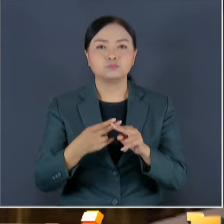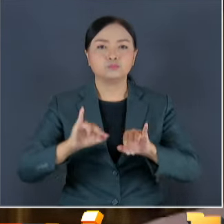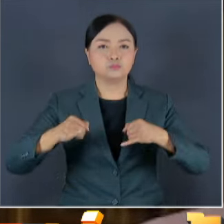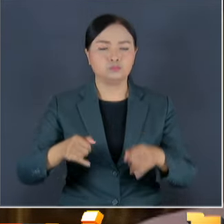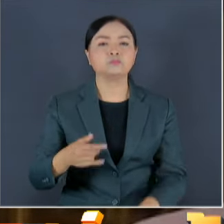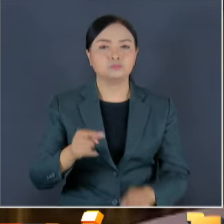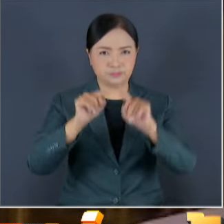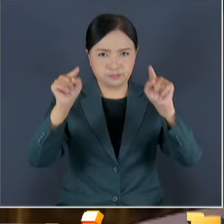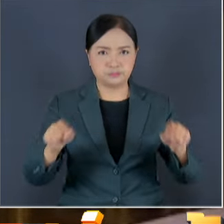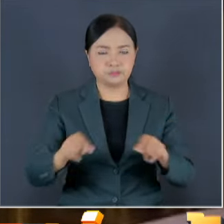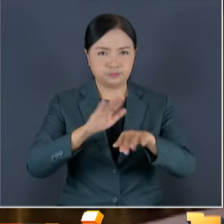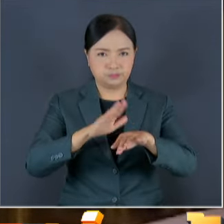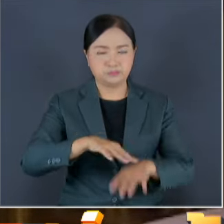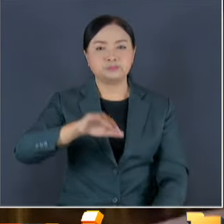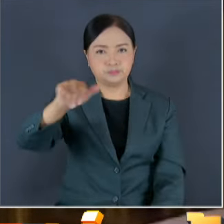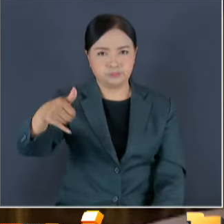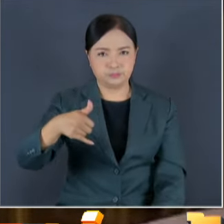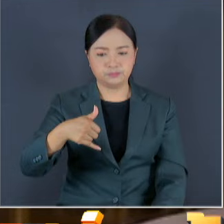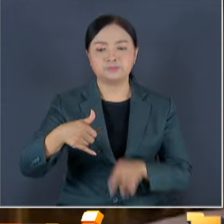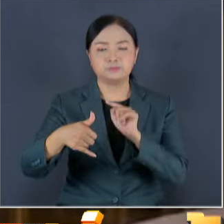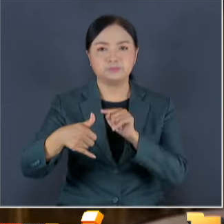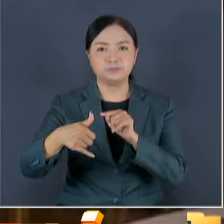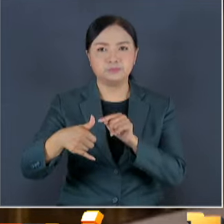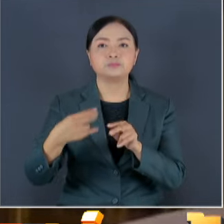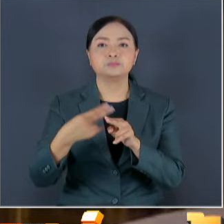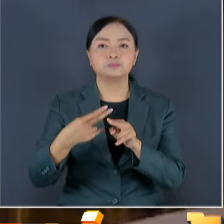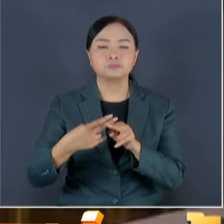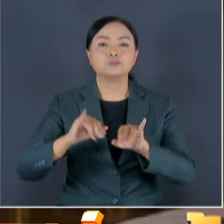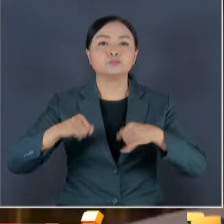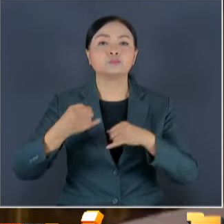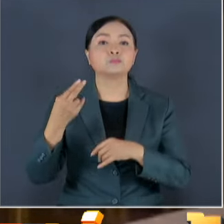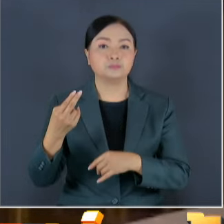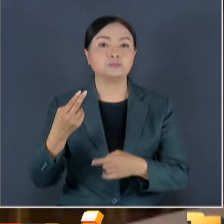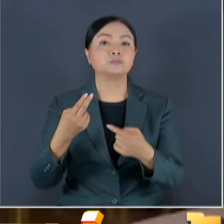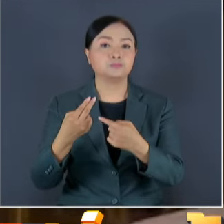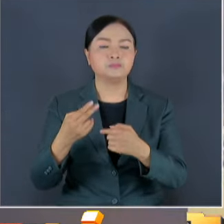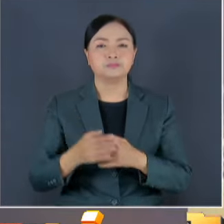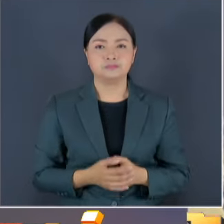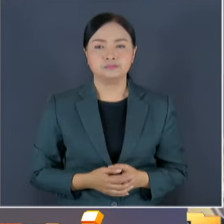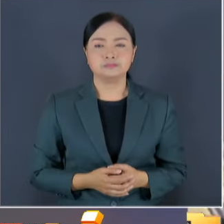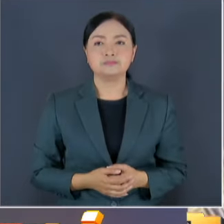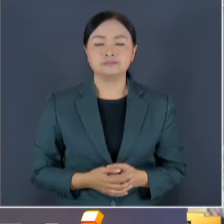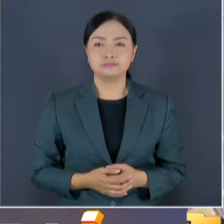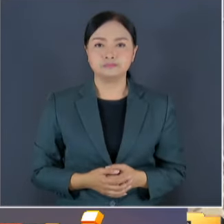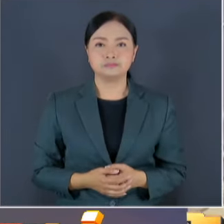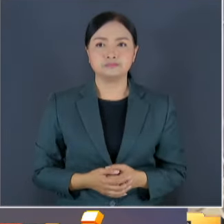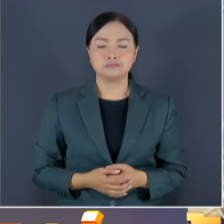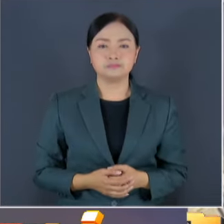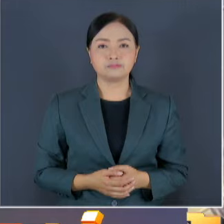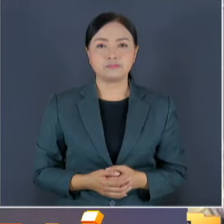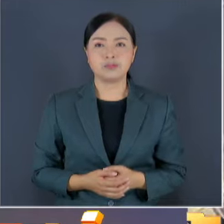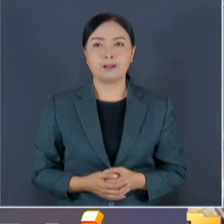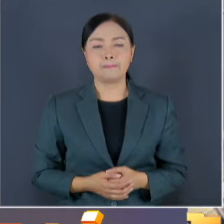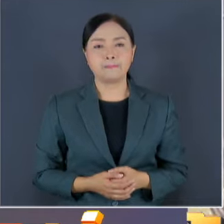ายเรียกไปยังผู้มีชื่อทางทะเบียนของอาวุธปืนดังกล่าวมาสอบสวนต่อไปว่า ส่วนคดีทำร้าย